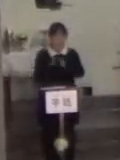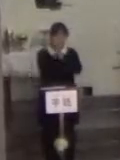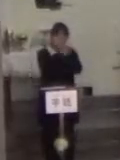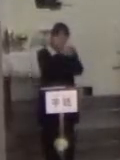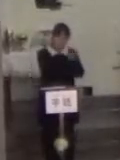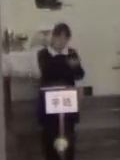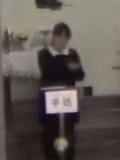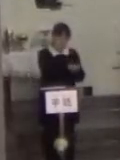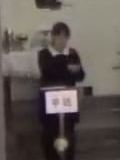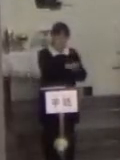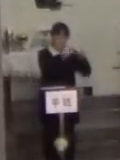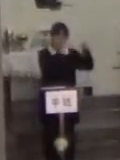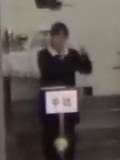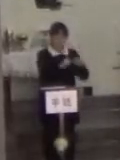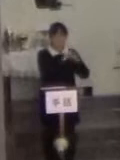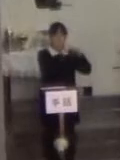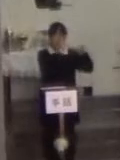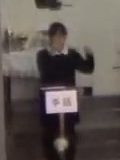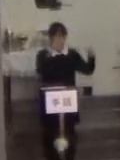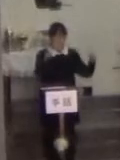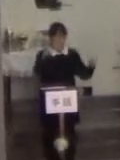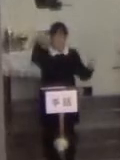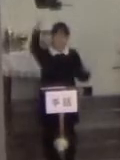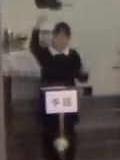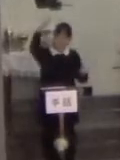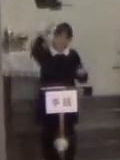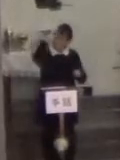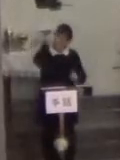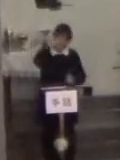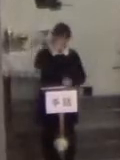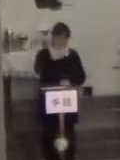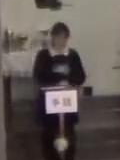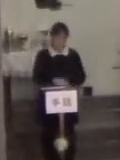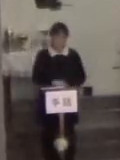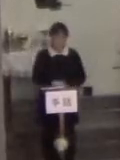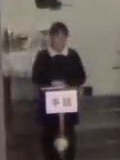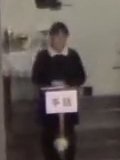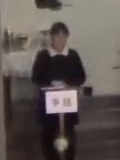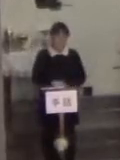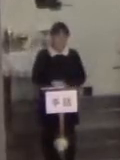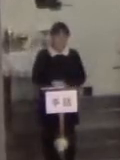死の影の地に住む者の上に光が輝いた。